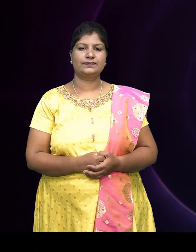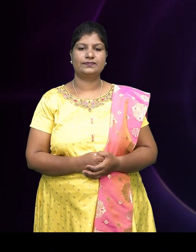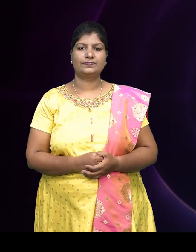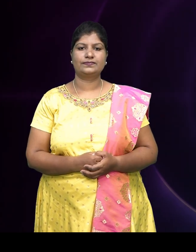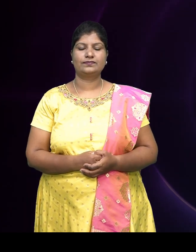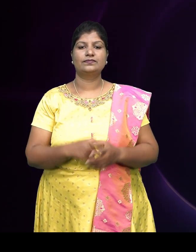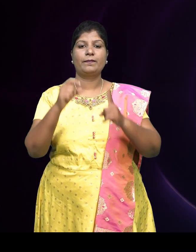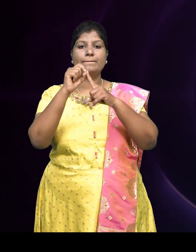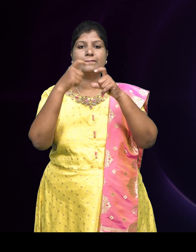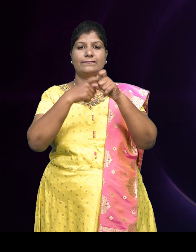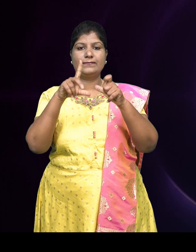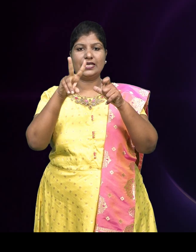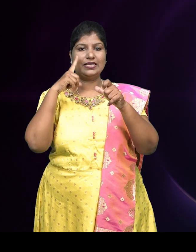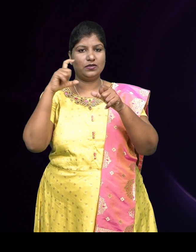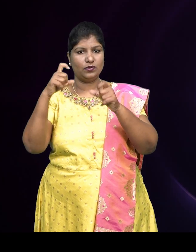पेल्विक हाड.